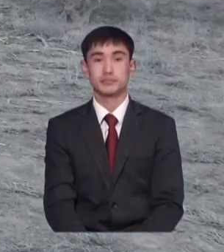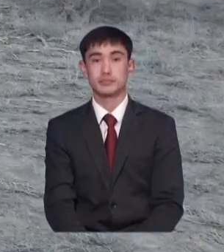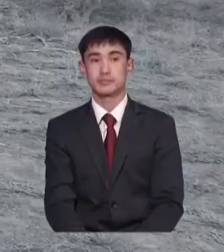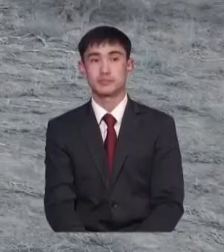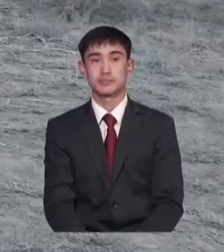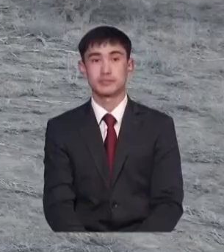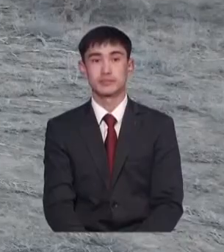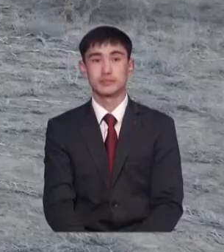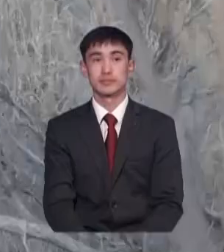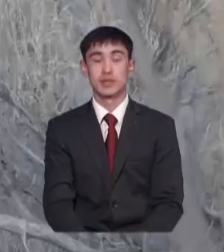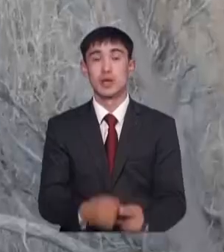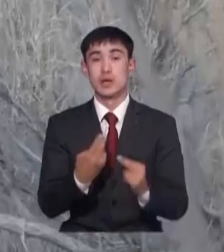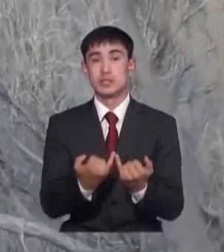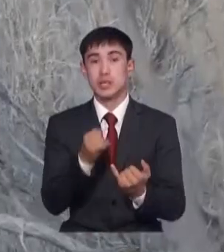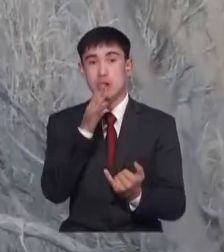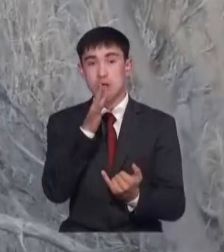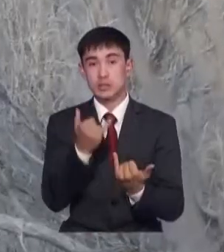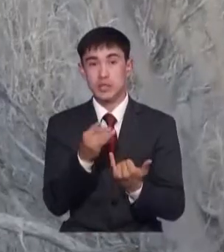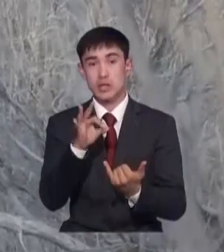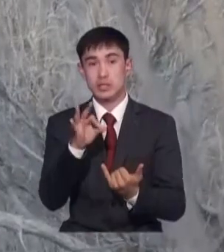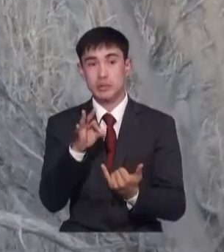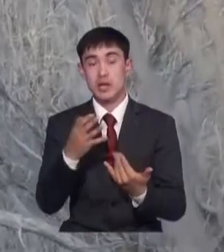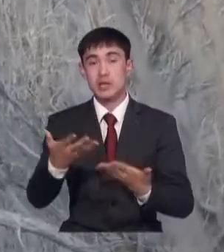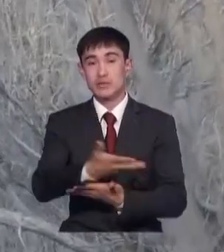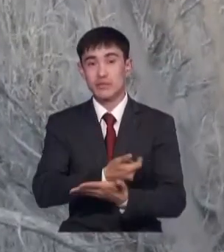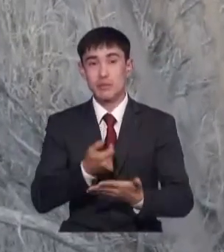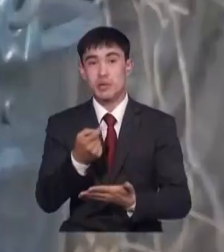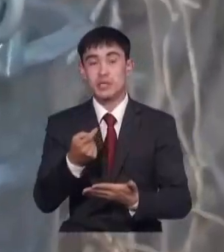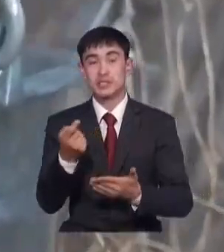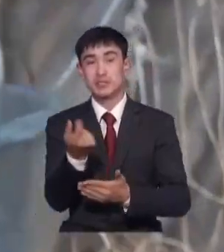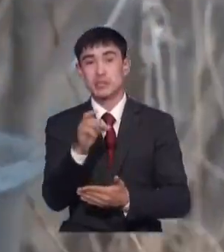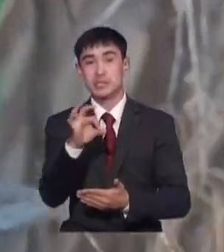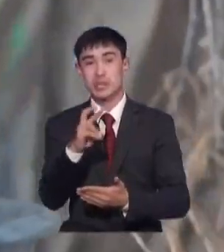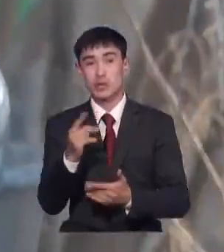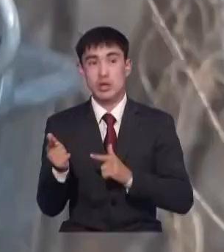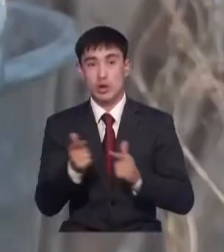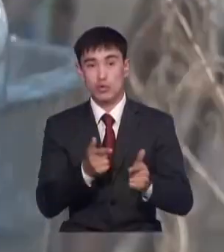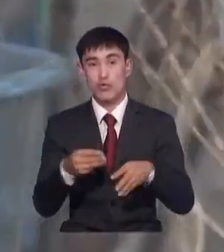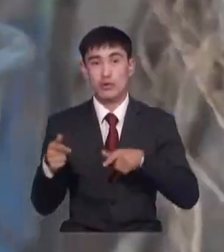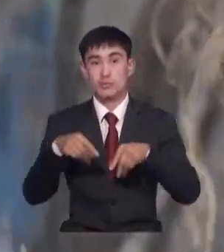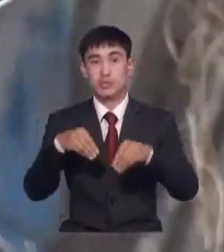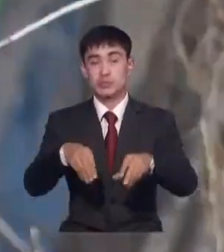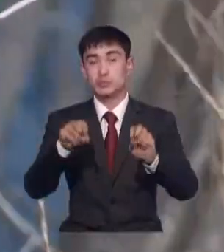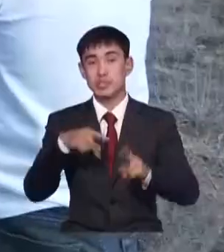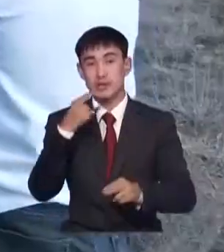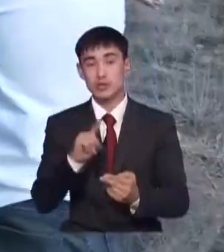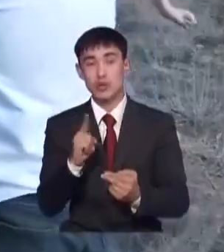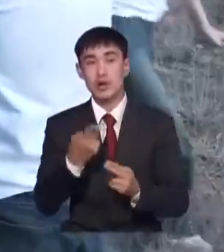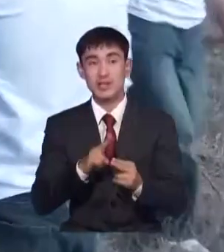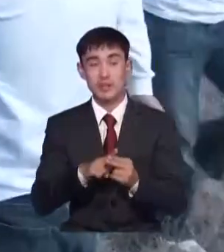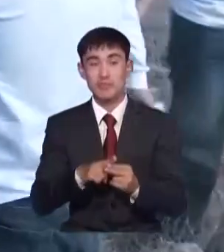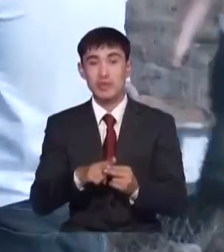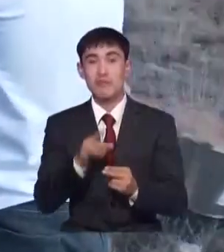Конец октября – оптимальное время для сбора семян черного сексаула. Они созрели и готовы к посеву. Специалисты отмечают, что